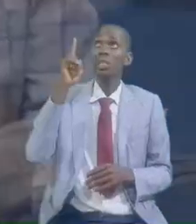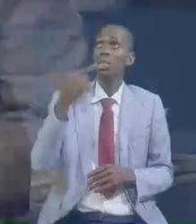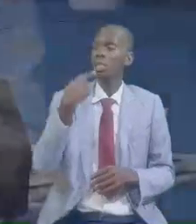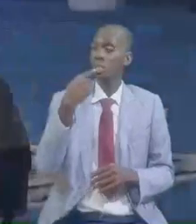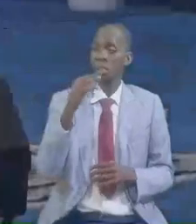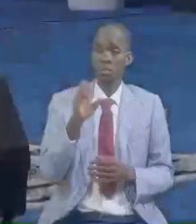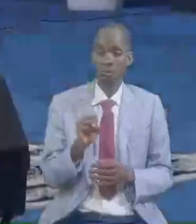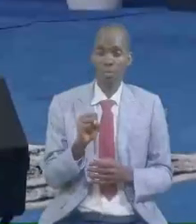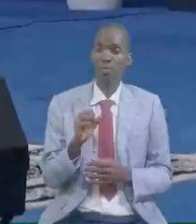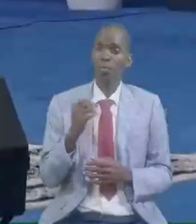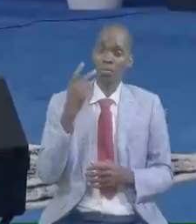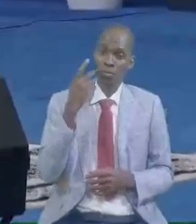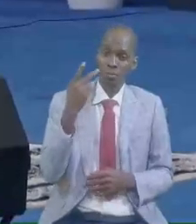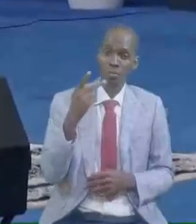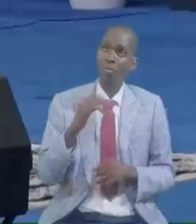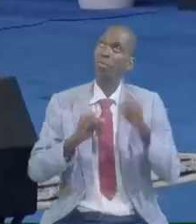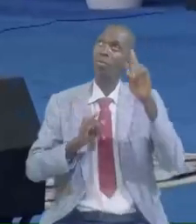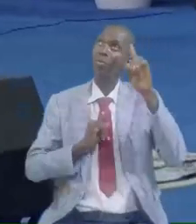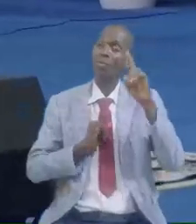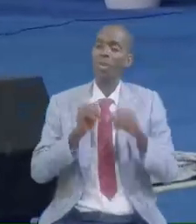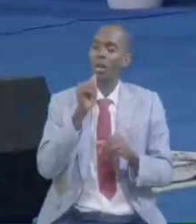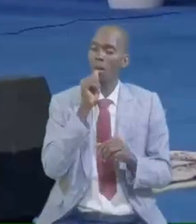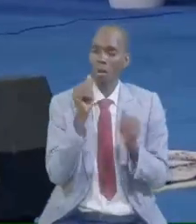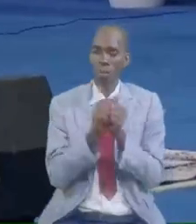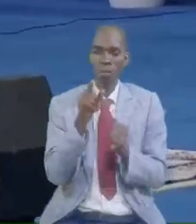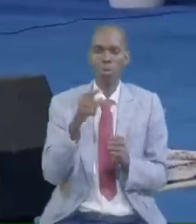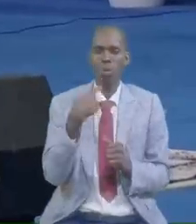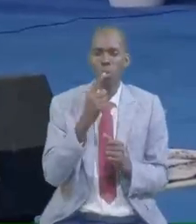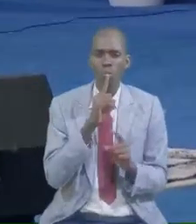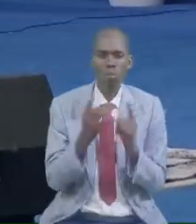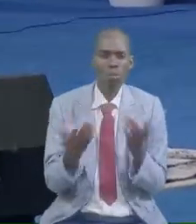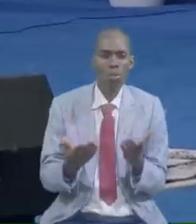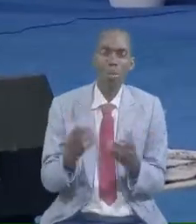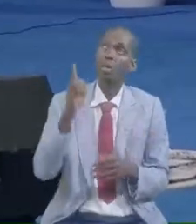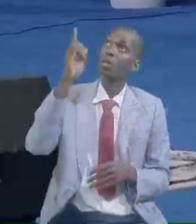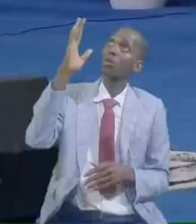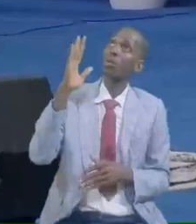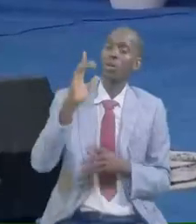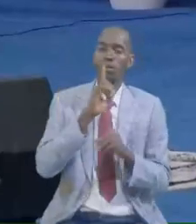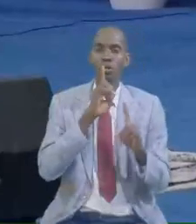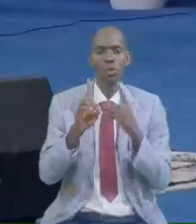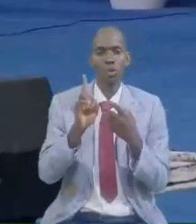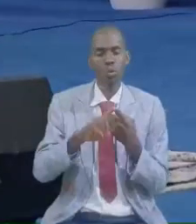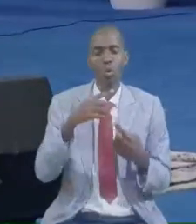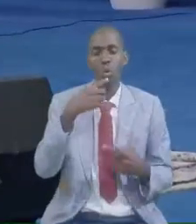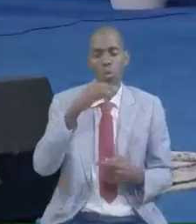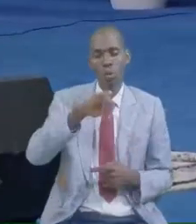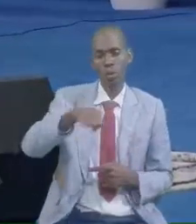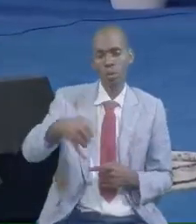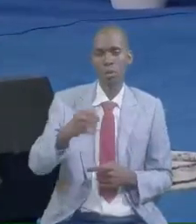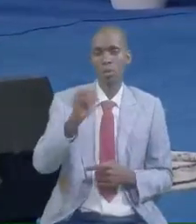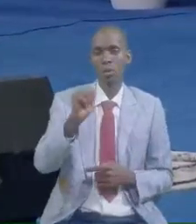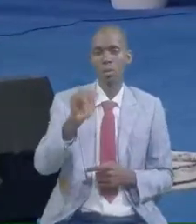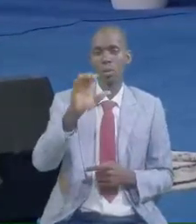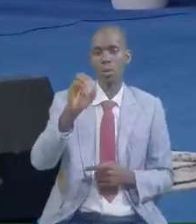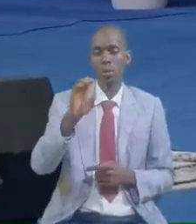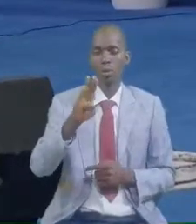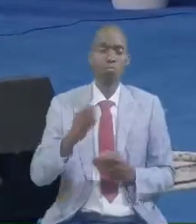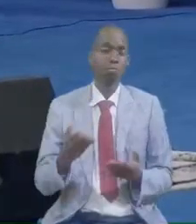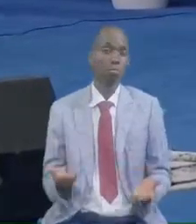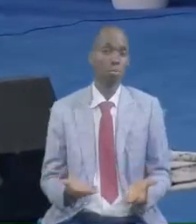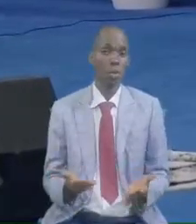je suis avec toi. Ça, c'est le Dieu Tout-Puissant qui parlait à Jacob. Voici le Dieu Tout-Puissant